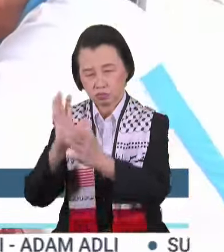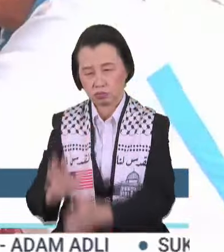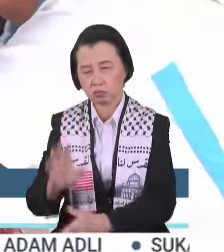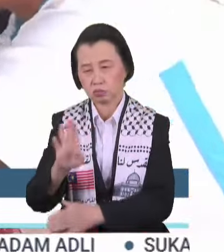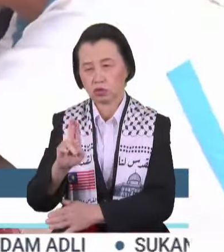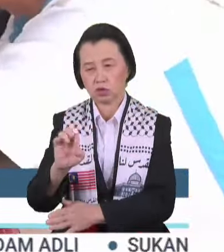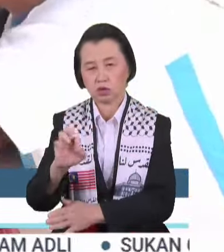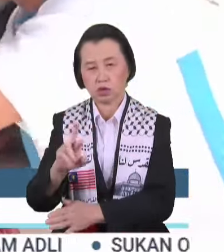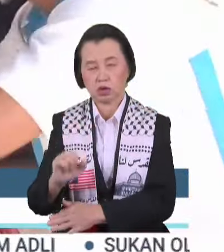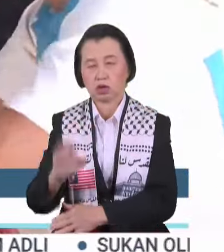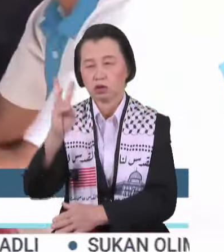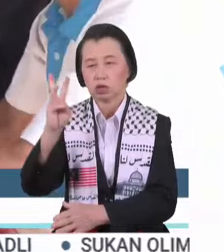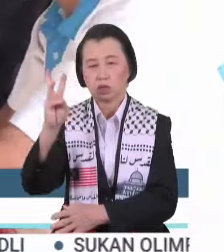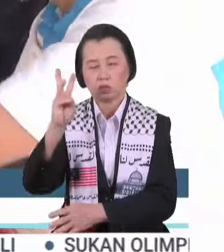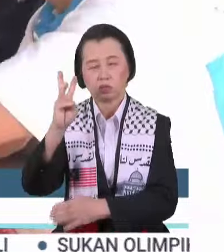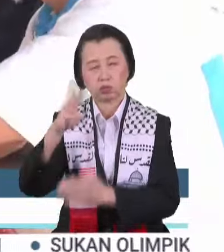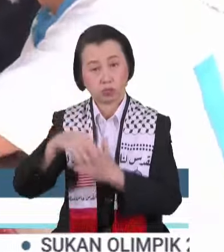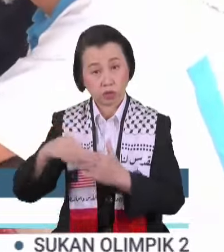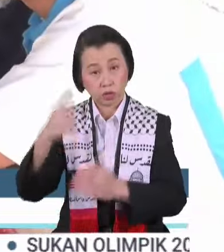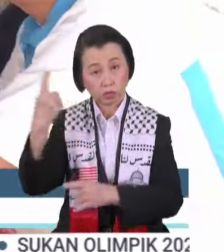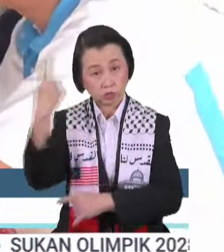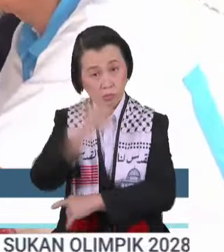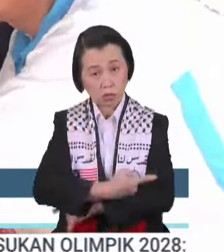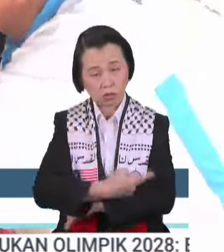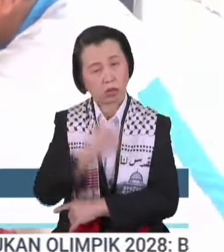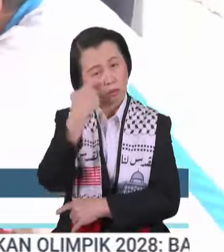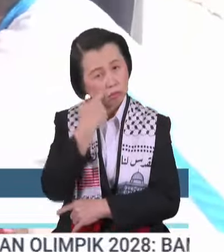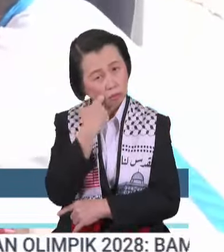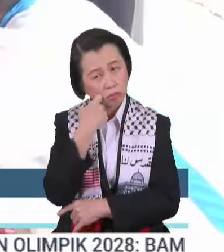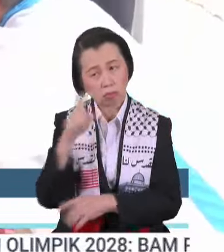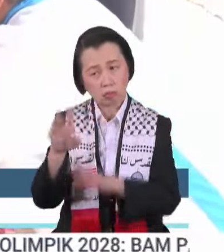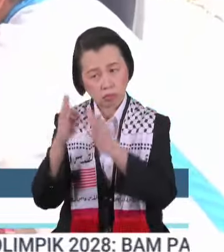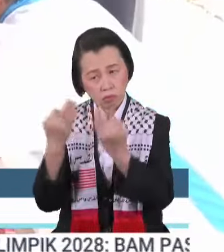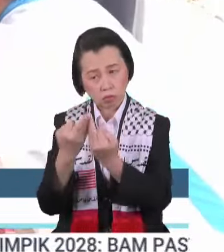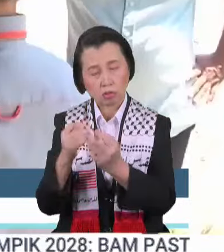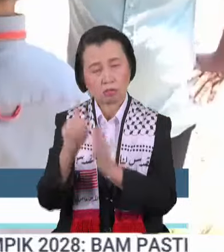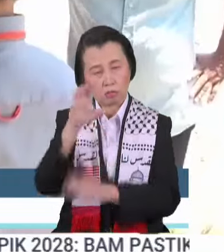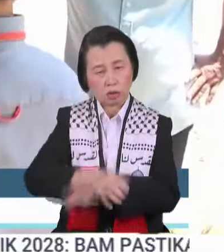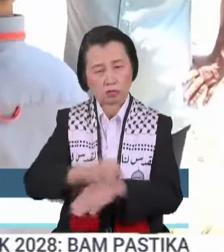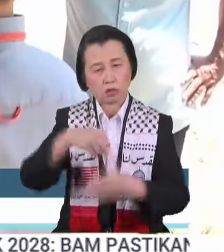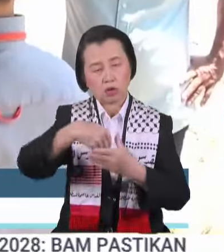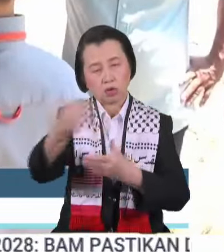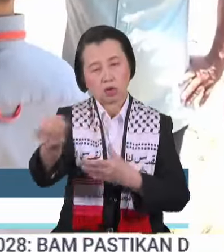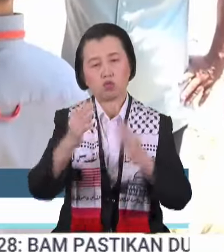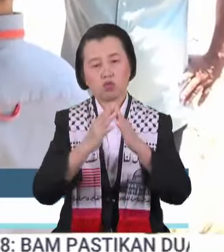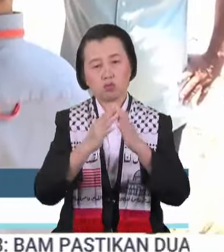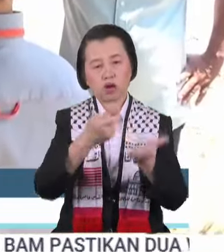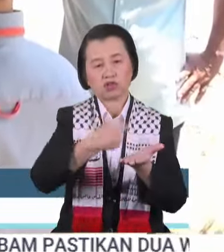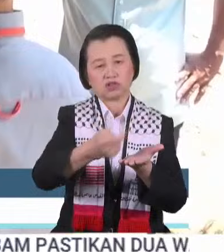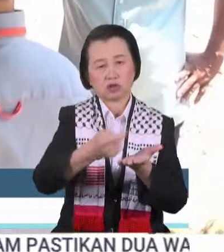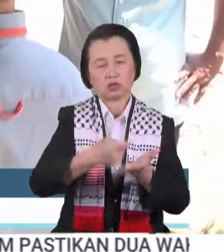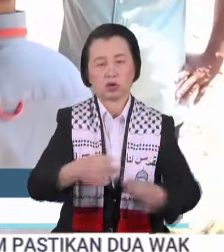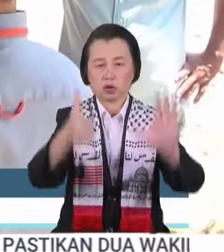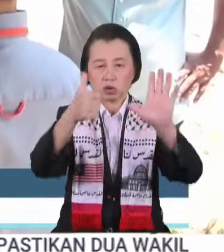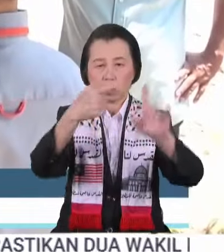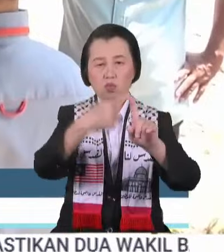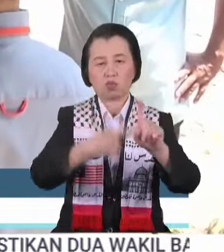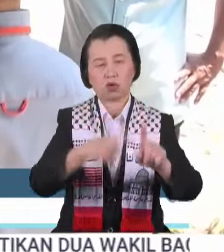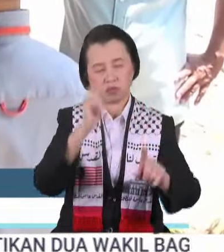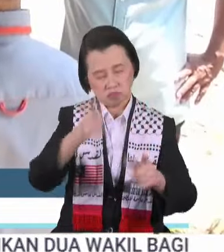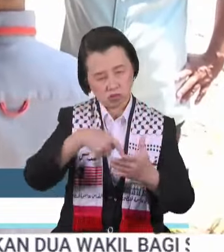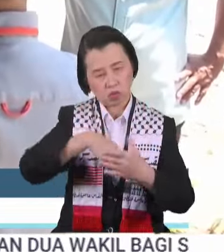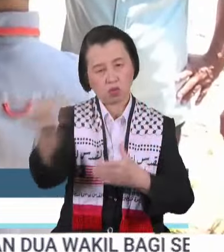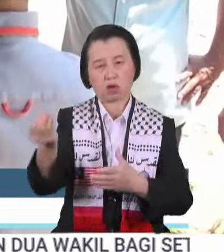upah RM60 untuk sehari. Lebih menyedihkan, mereka sekeluarga juga terpaksa keluar dari rumah sewa sejak 6 bulan lalu.